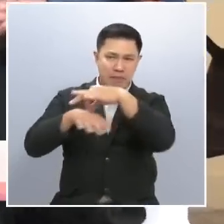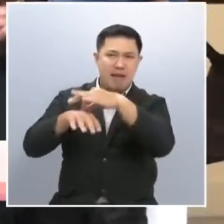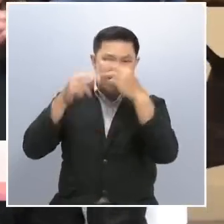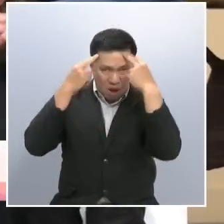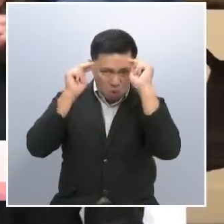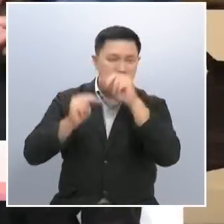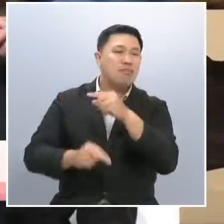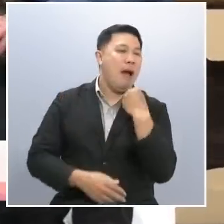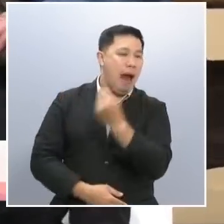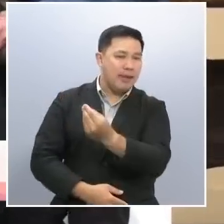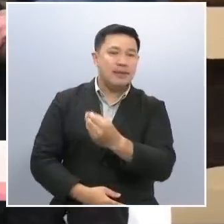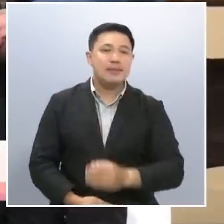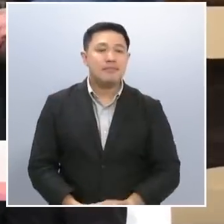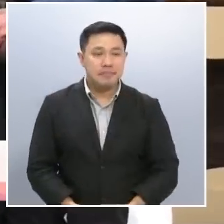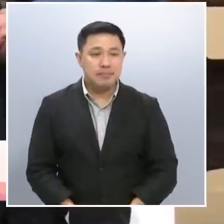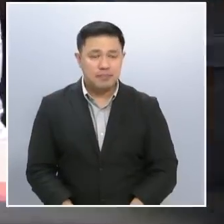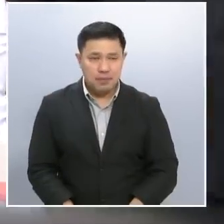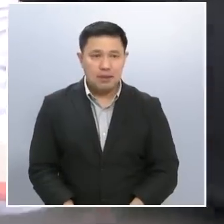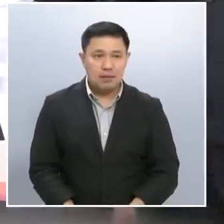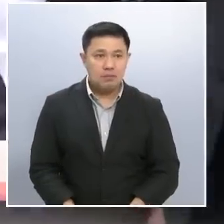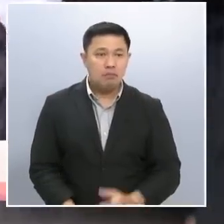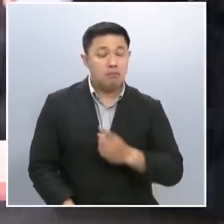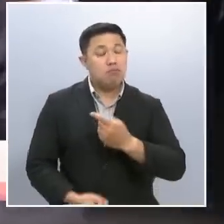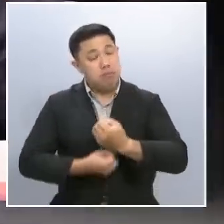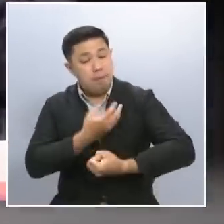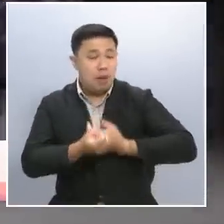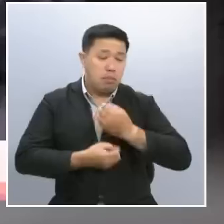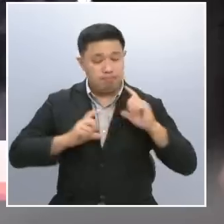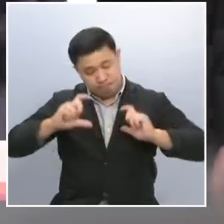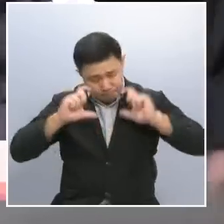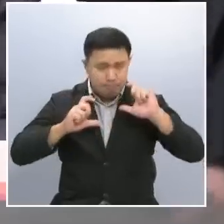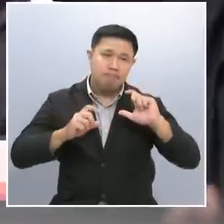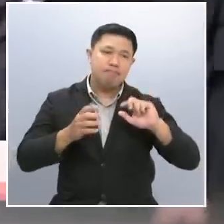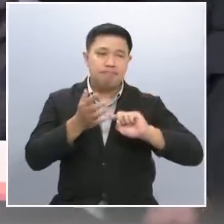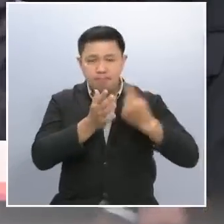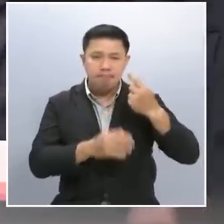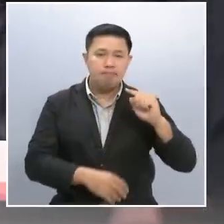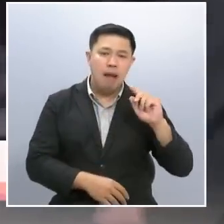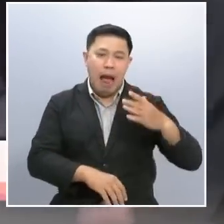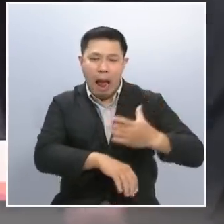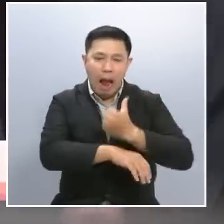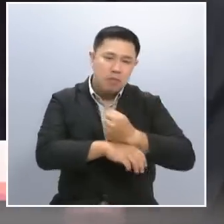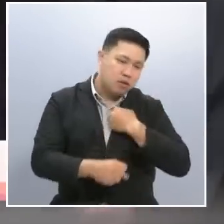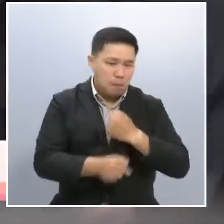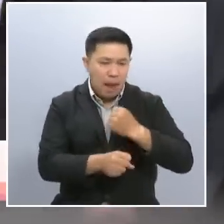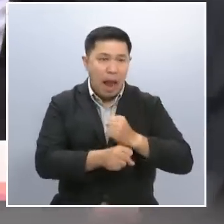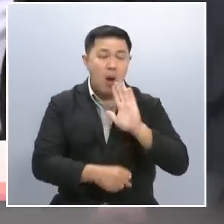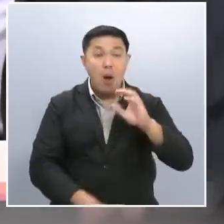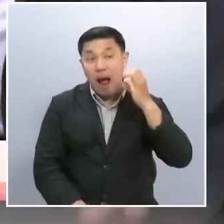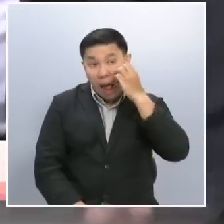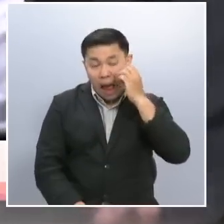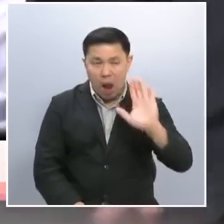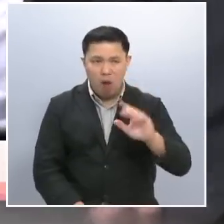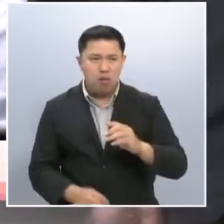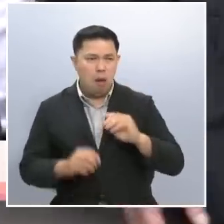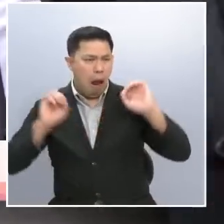ไปท่านผู้ชมครับการแสดงออกทางภาษากายตั้งแต่เข้าสู่เส้นทางการเมืองในมุมของอาจารย์นันทนาอาจารย์